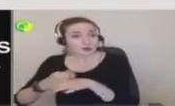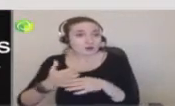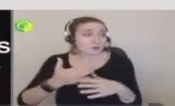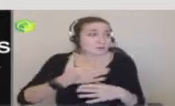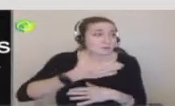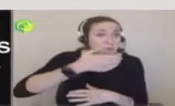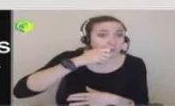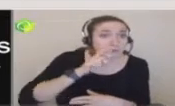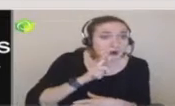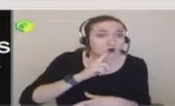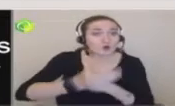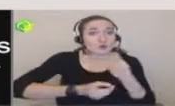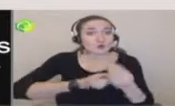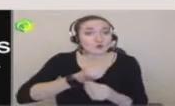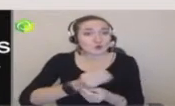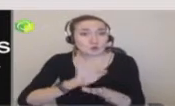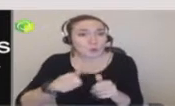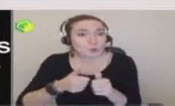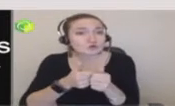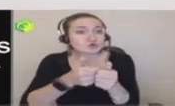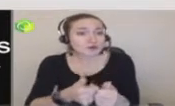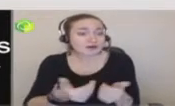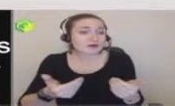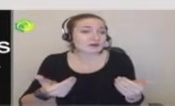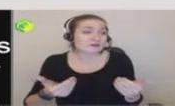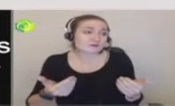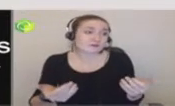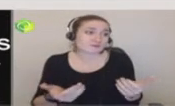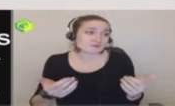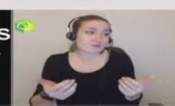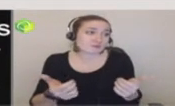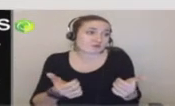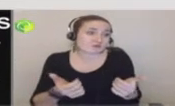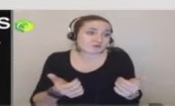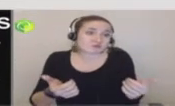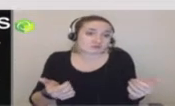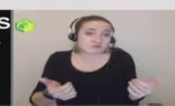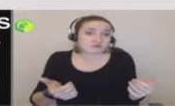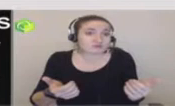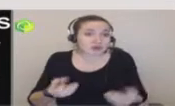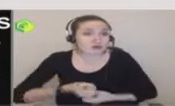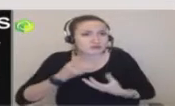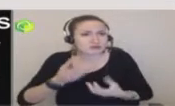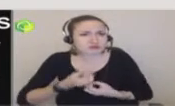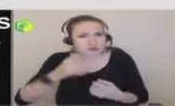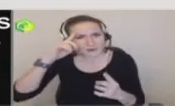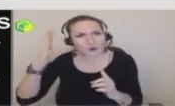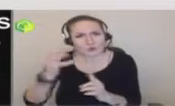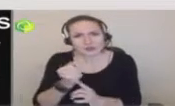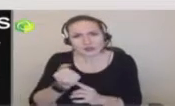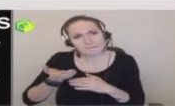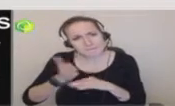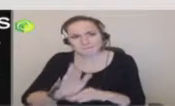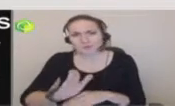auprès de conjoints. Et on a voulu dire que c'était pas facile. Je crois que c'est peut-être la première chose, mais dire qu'il